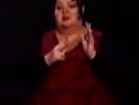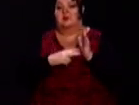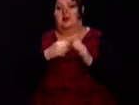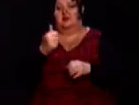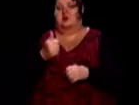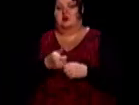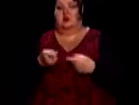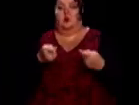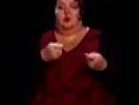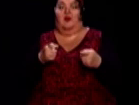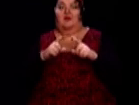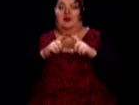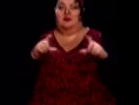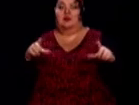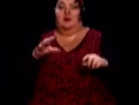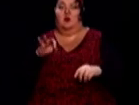облдержадміністрації.